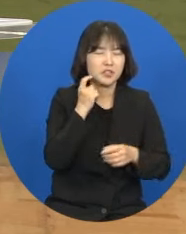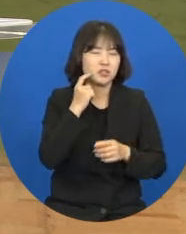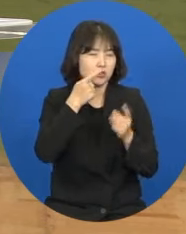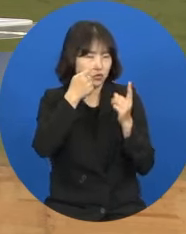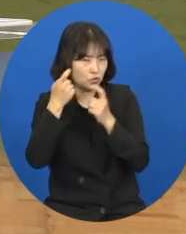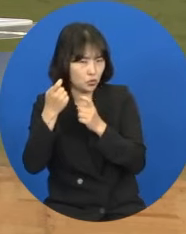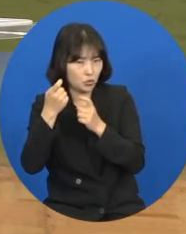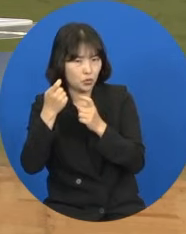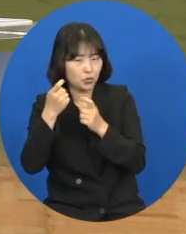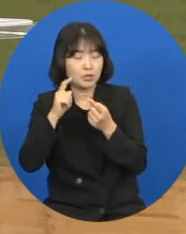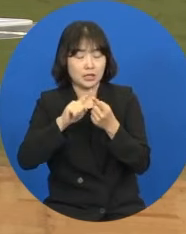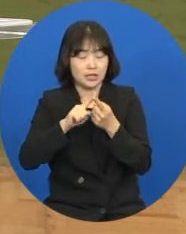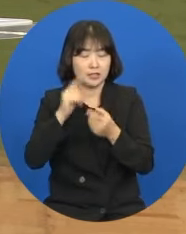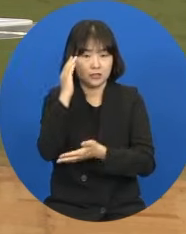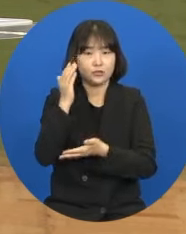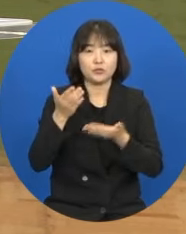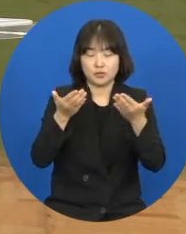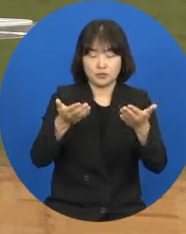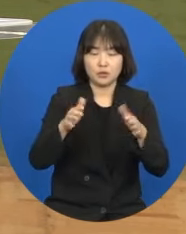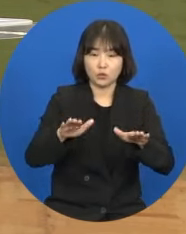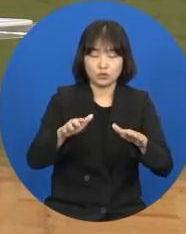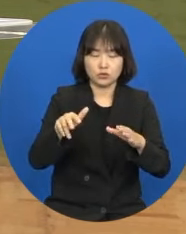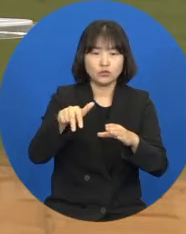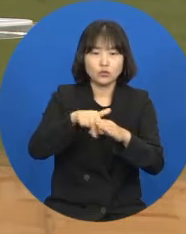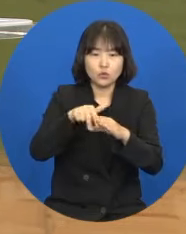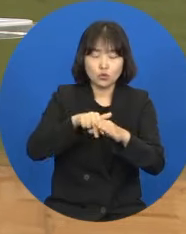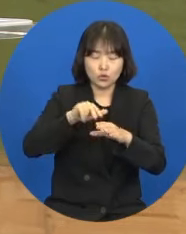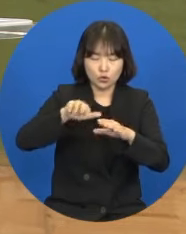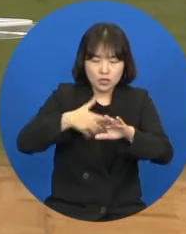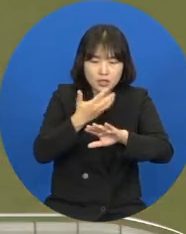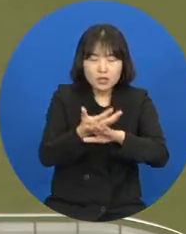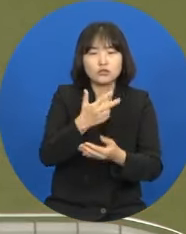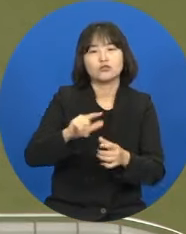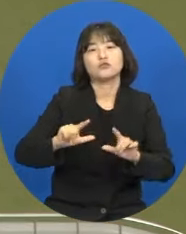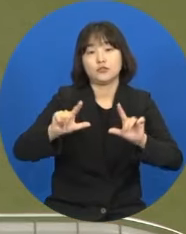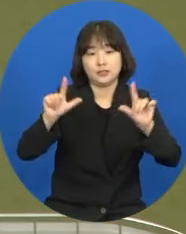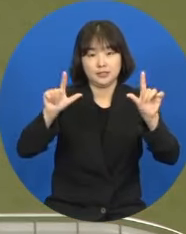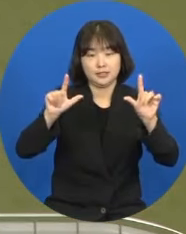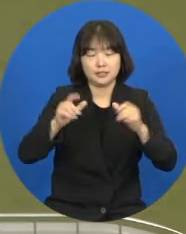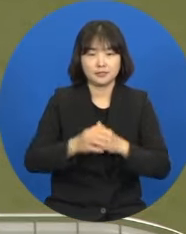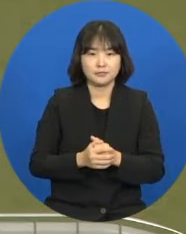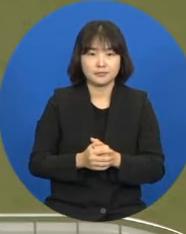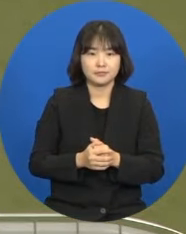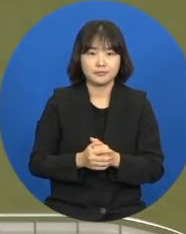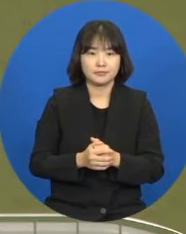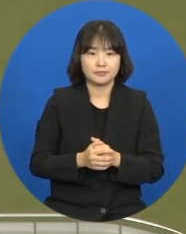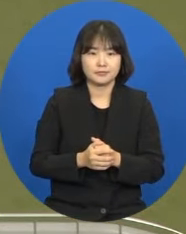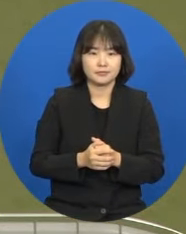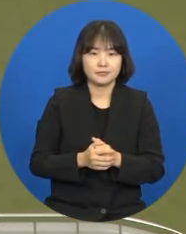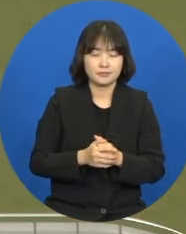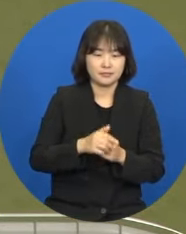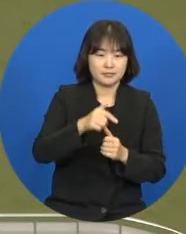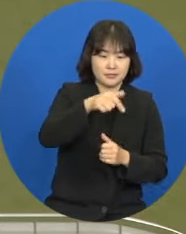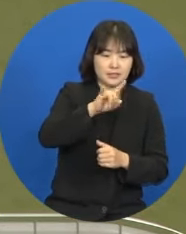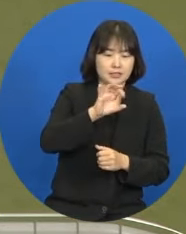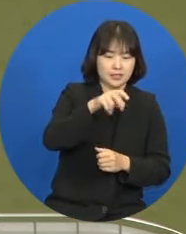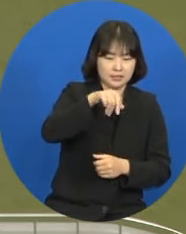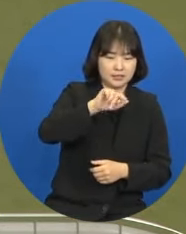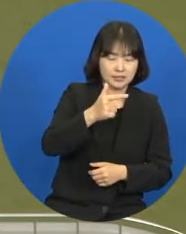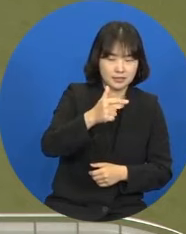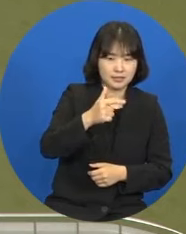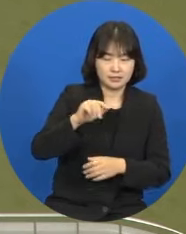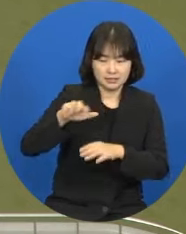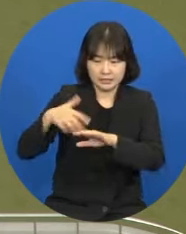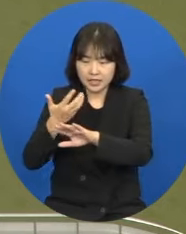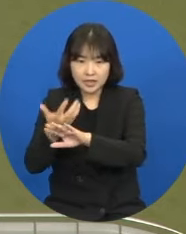오늘은 종교 개혁 주일입니다 종교개혁주일 러분 갱신과 개혁은 나